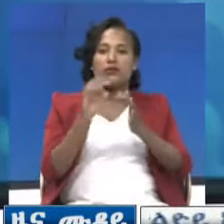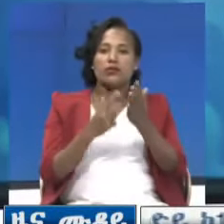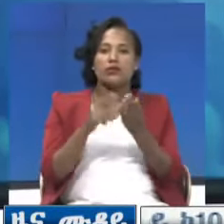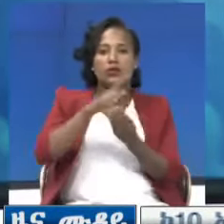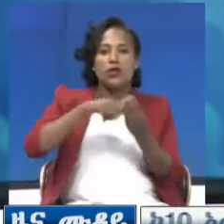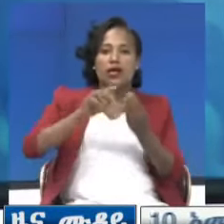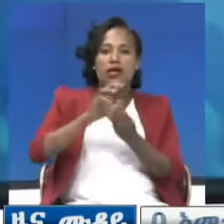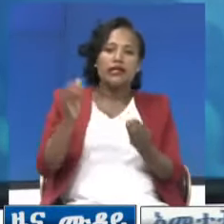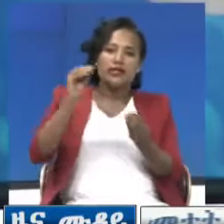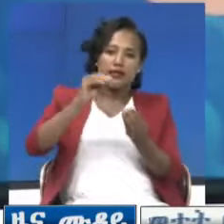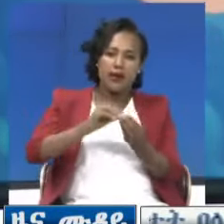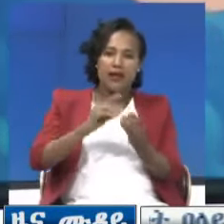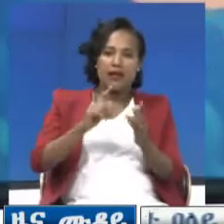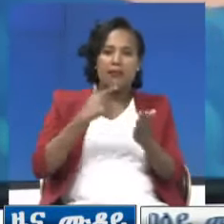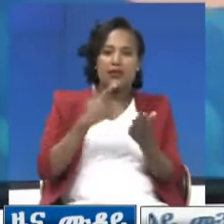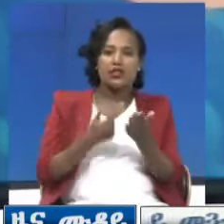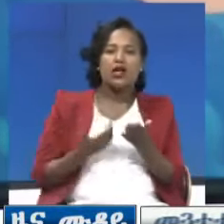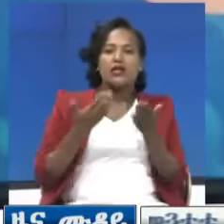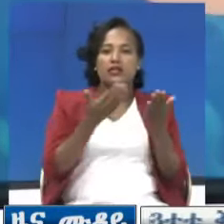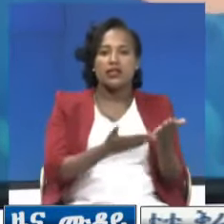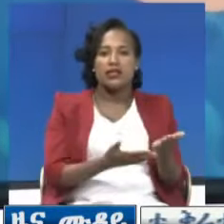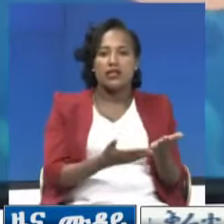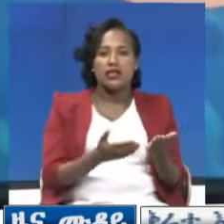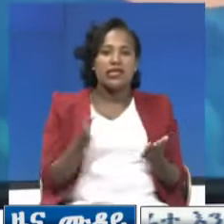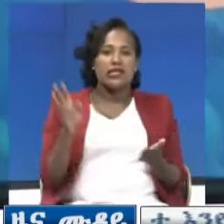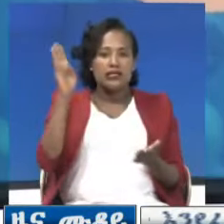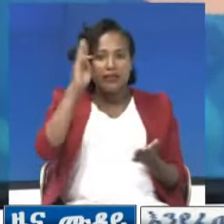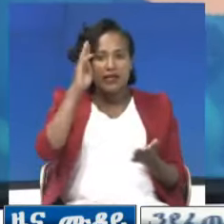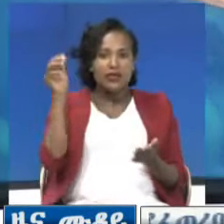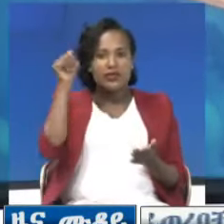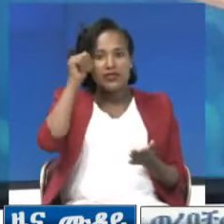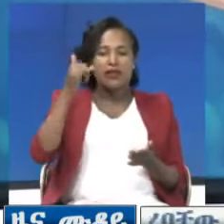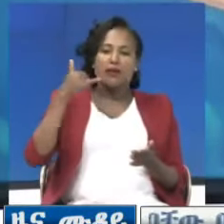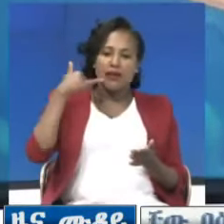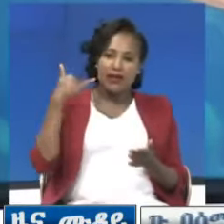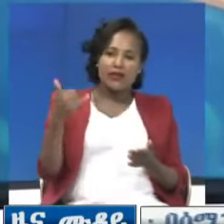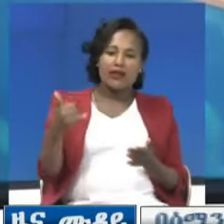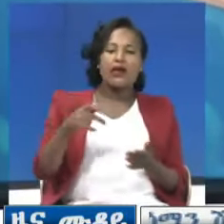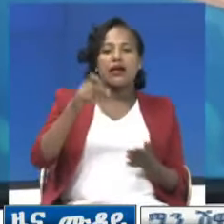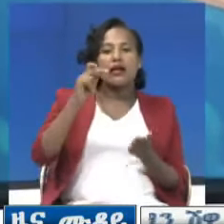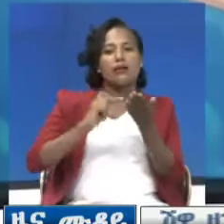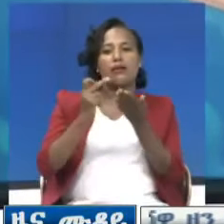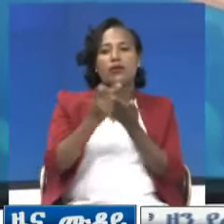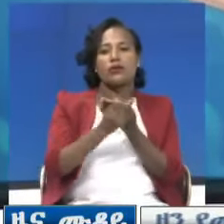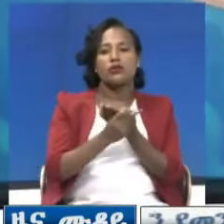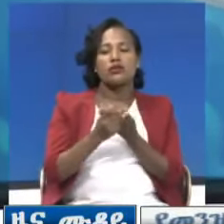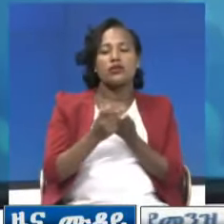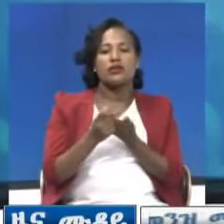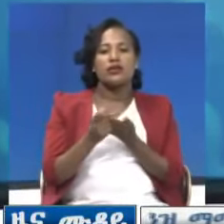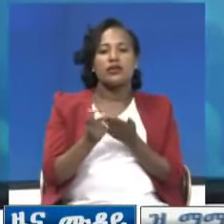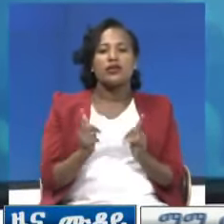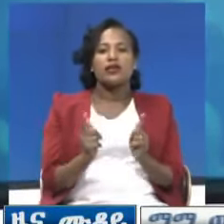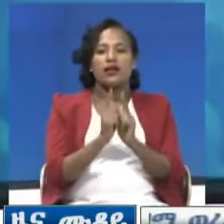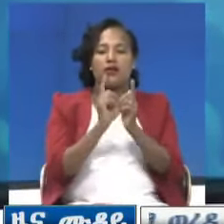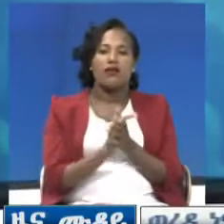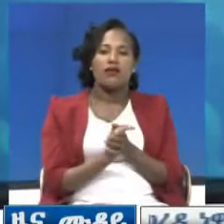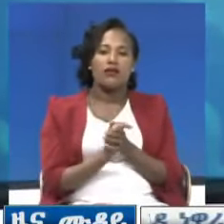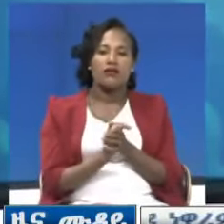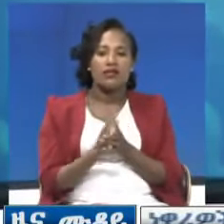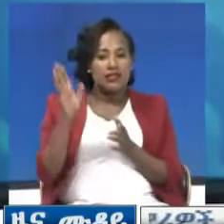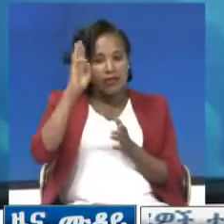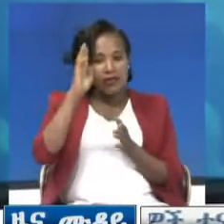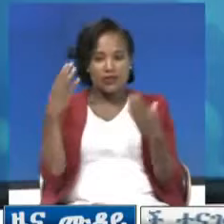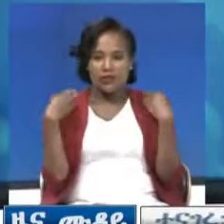ዙሪያ ተጨማሪ መረጃዎችን ሊያካፍለን ዘጋቢያችን ስማቸው ሸቴ ከደብረ ማርቆስ በቀጥታ የስልክ መስመራችን ላይ የሚገኘው